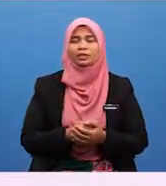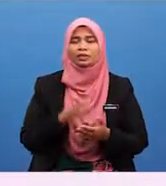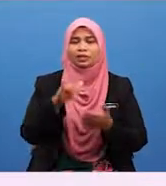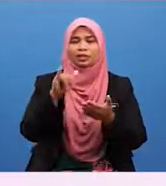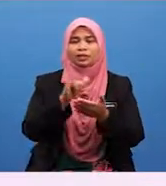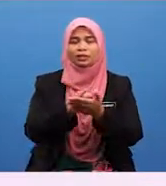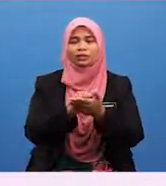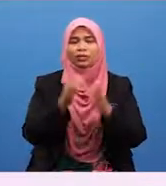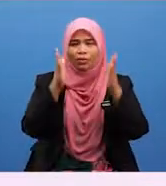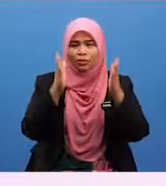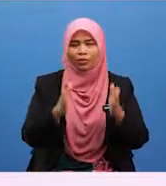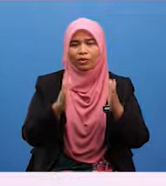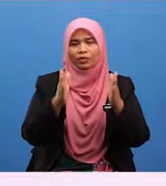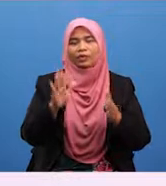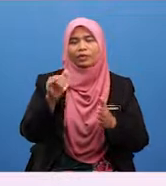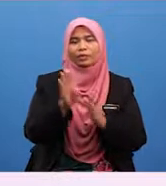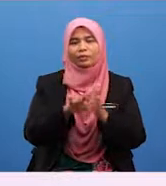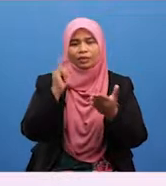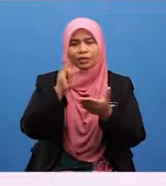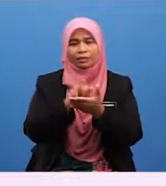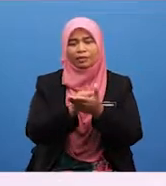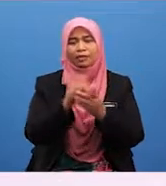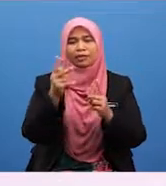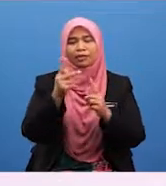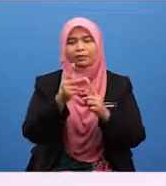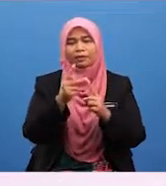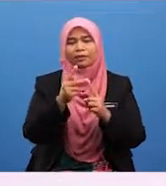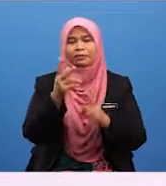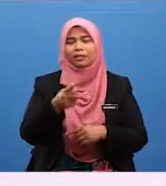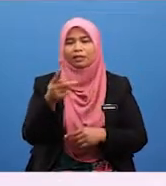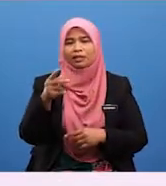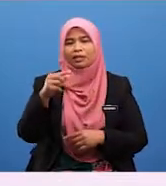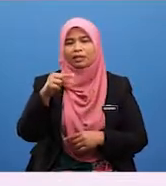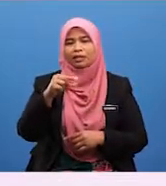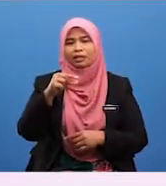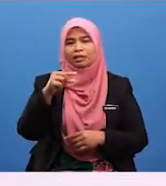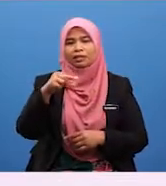iaitu orang-orang yang beriman kepada perkara ghaib.